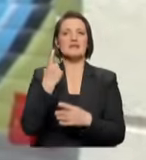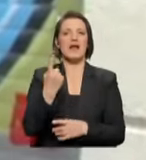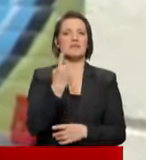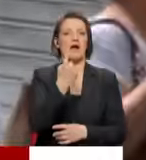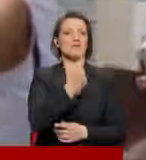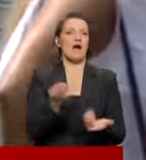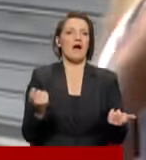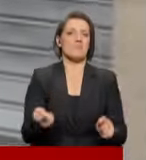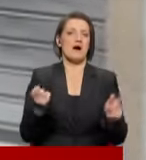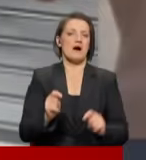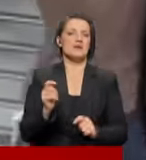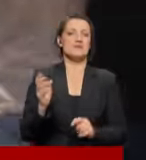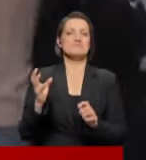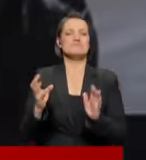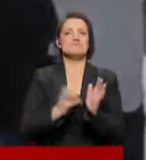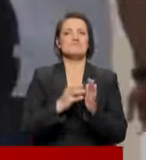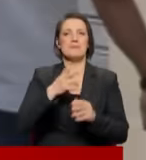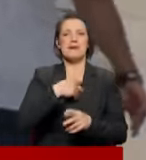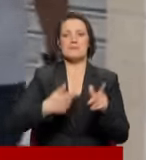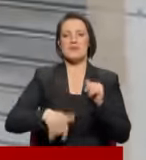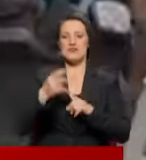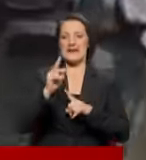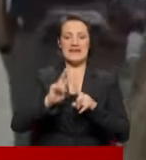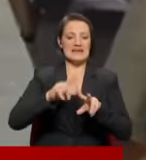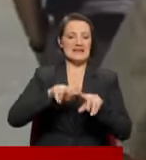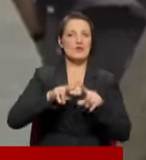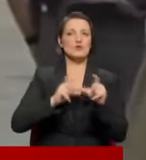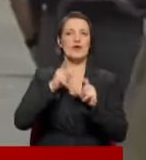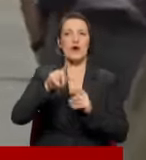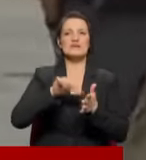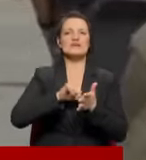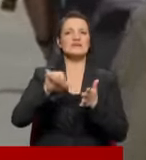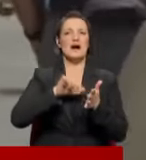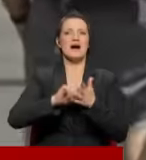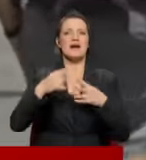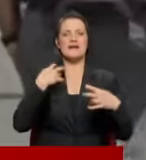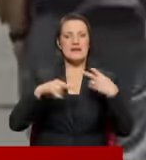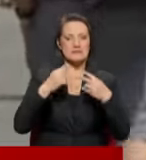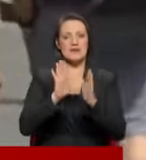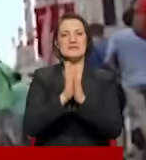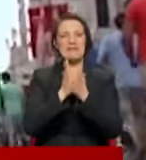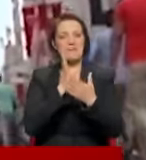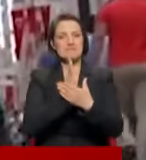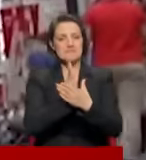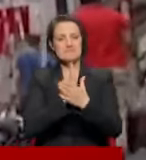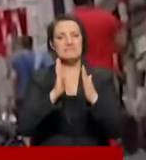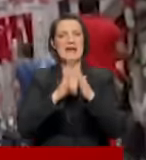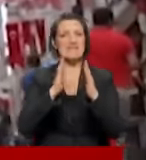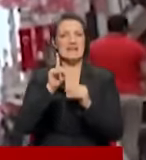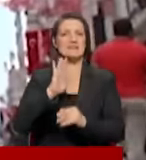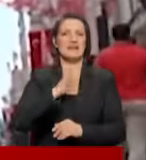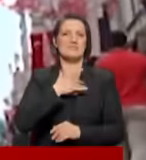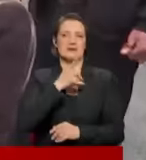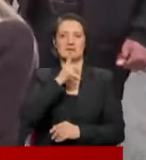kapanan Beyoğlu'nun simge mekanları. Belediye Başkanı İnan Güney'in o tarihi pastane, restoran ya da kitap evlerinin sahiplerine çağrısı